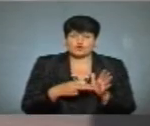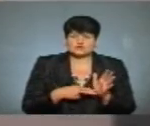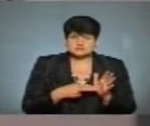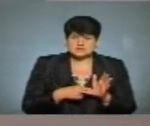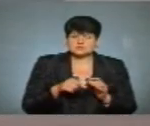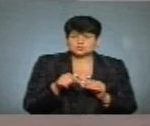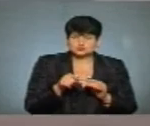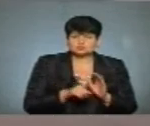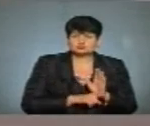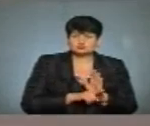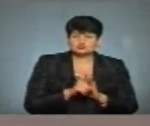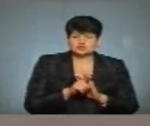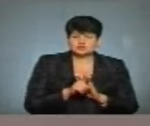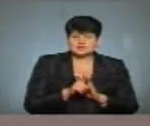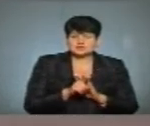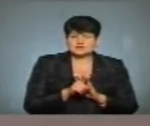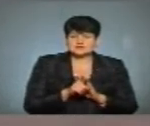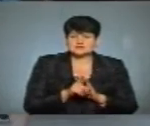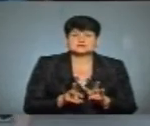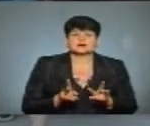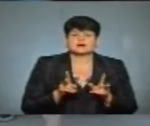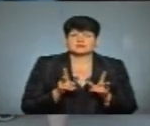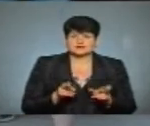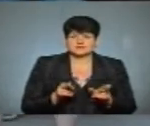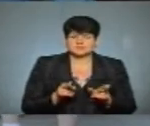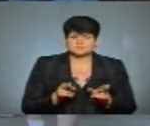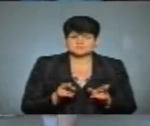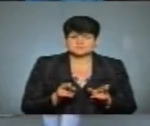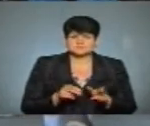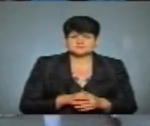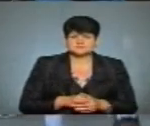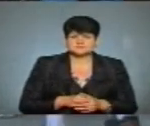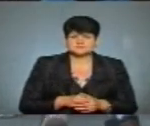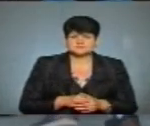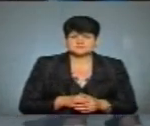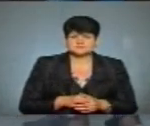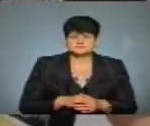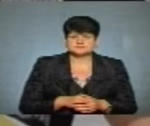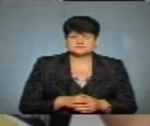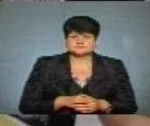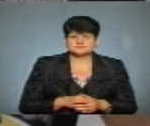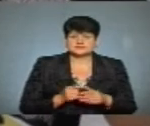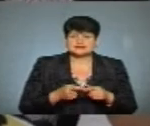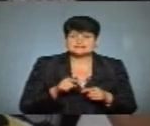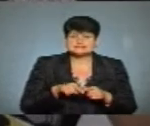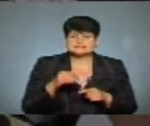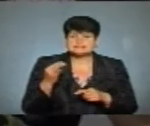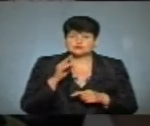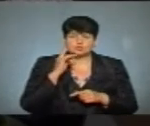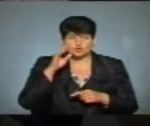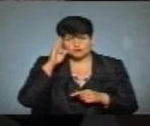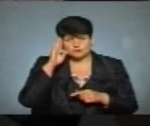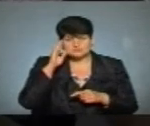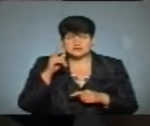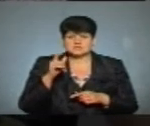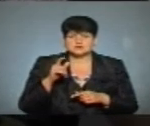сценарієм тут починається сюжетна лінія кліпу, розповідає режисер Богдан Бутковський. Це історія молодого хлопця, студента,